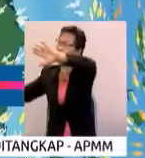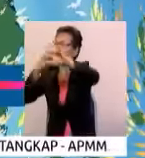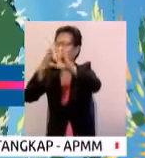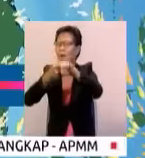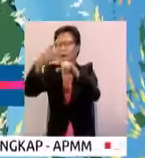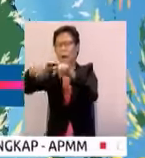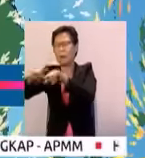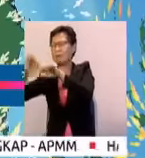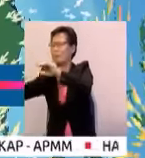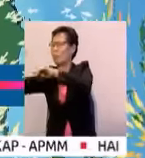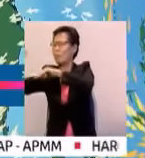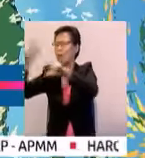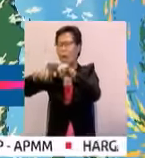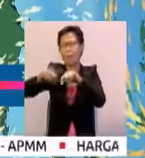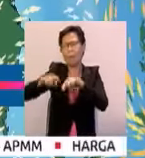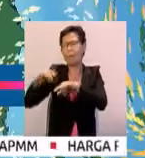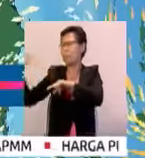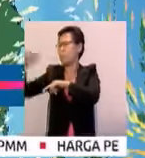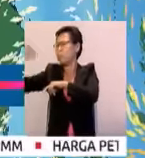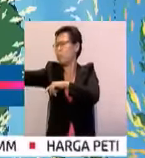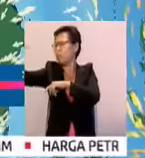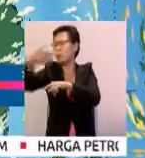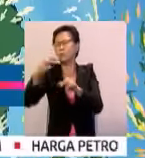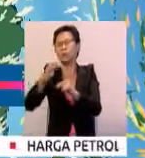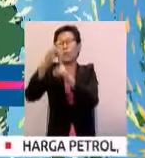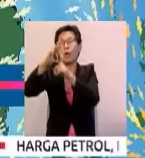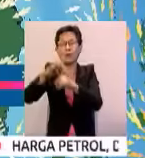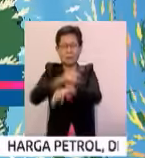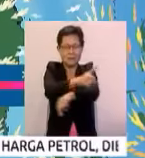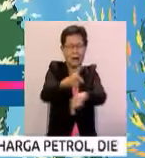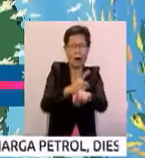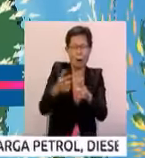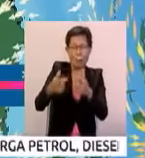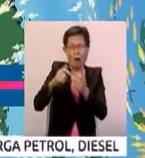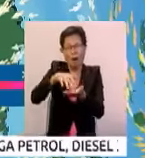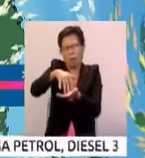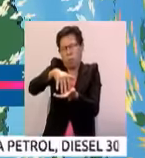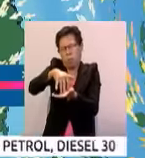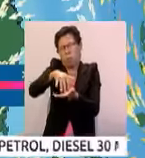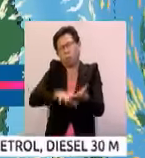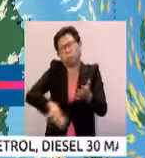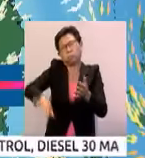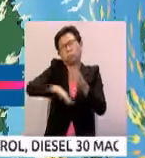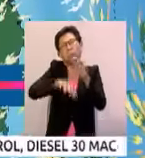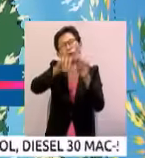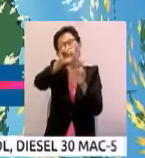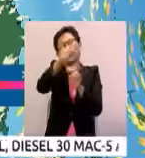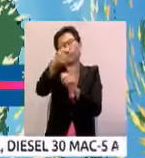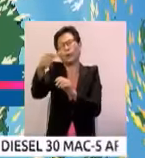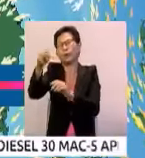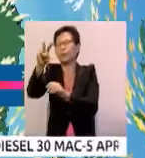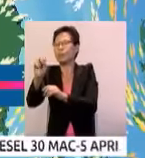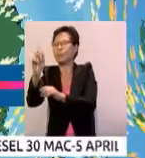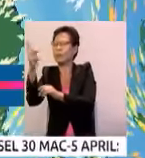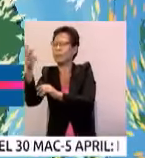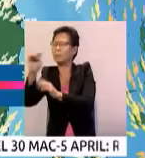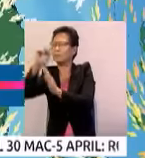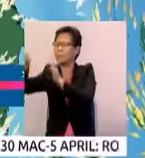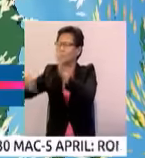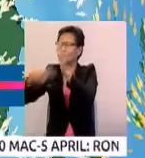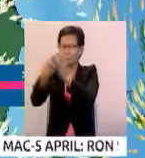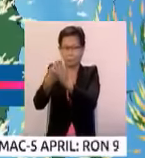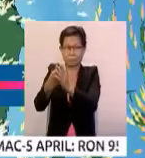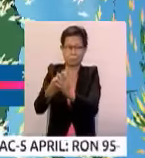dari pelbagai arah, terutamanya di kawasan daratan dengan kelajuan yang lemah, iaitu sekitar 10 sehingga 20